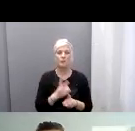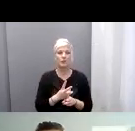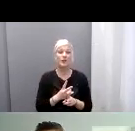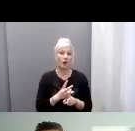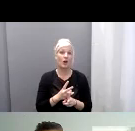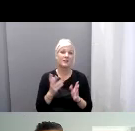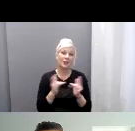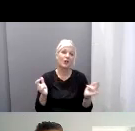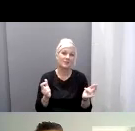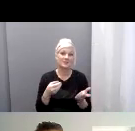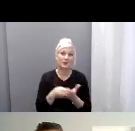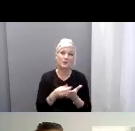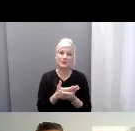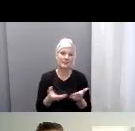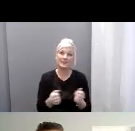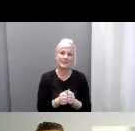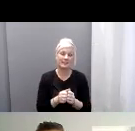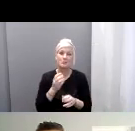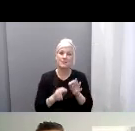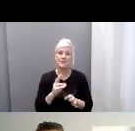kostar någonting i det här skedet.